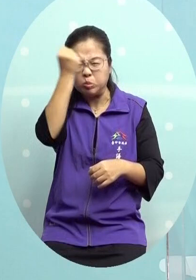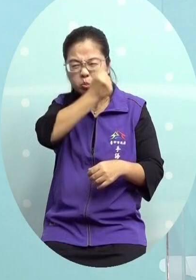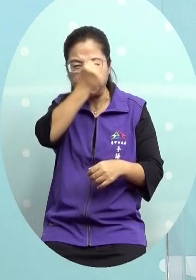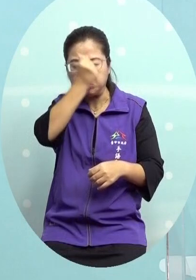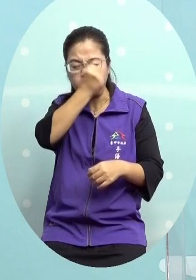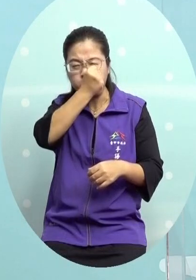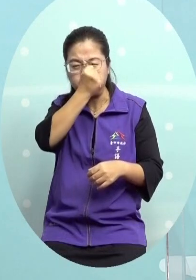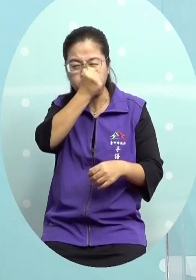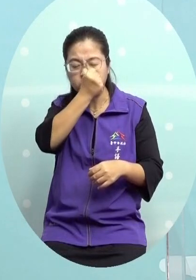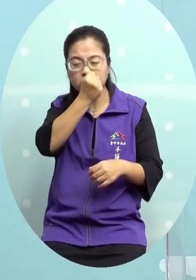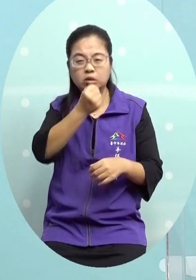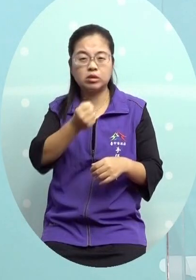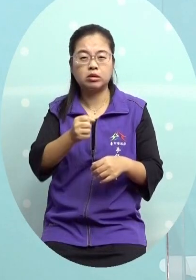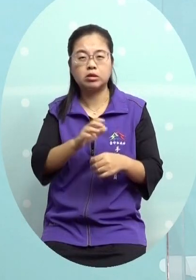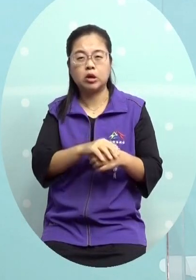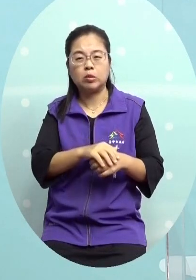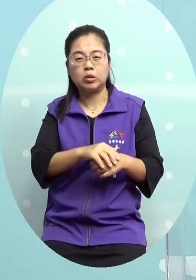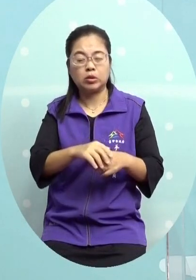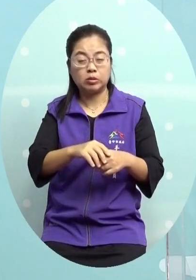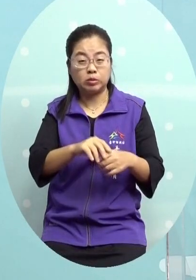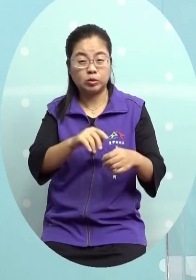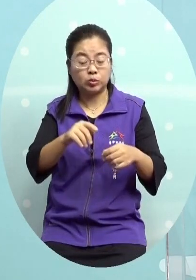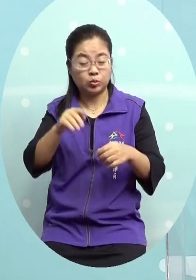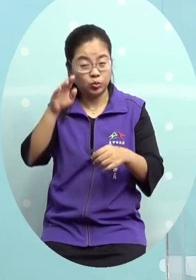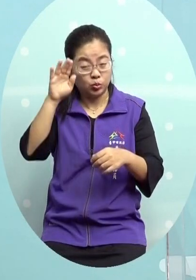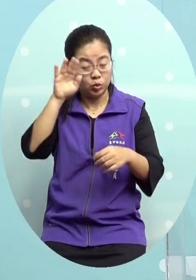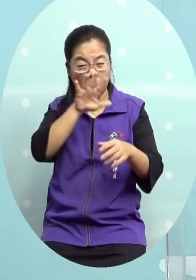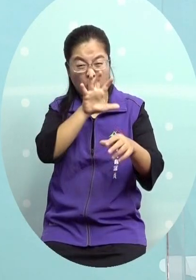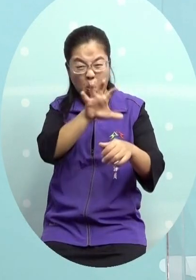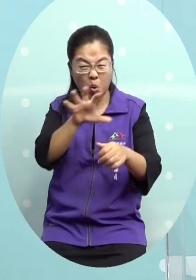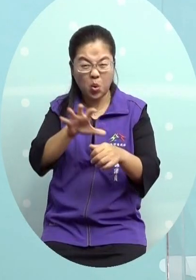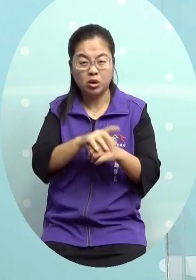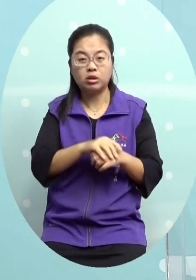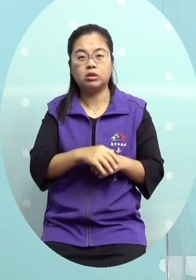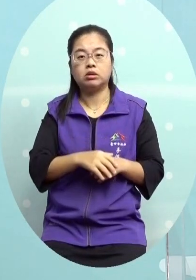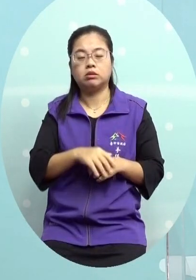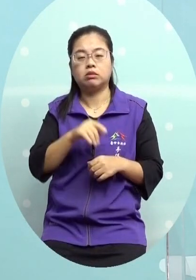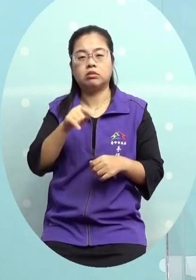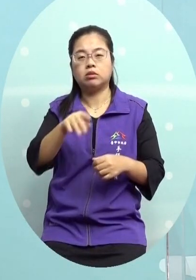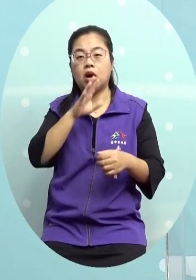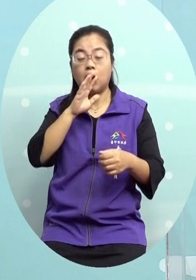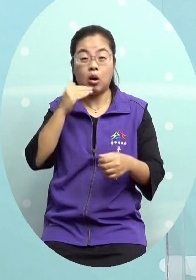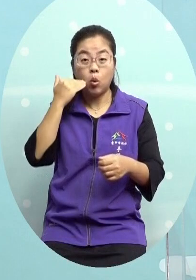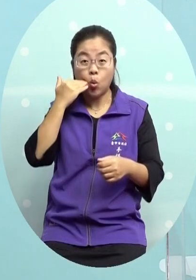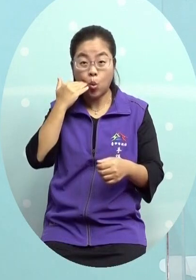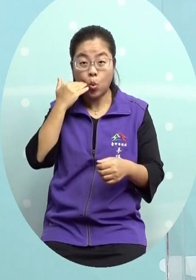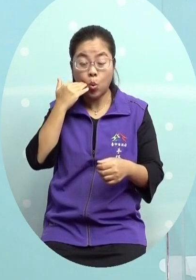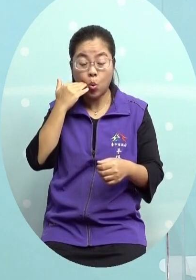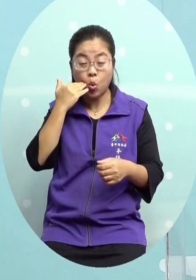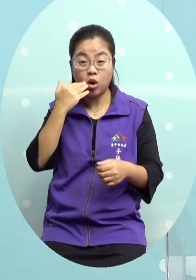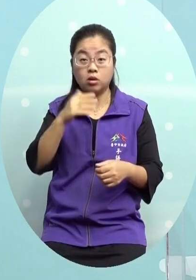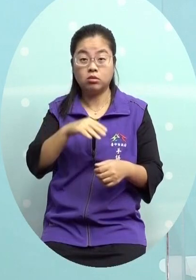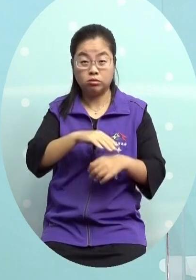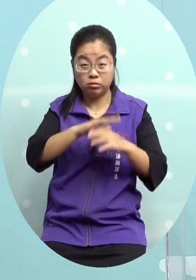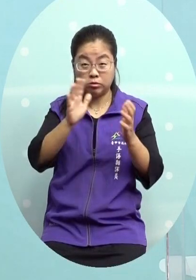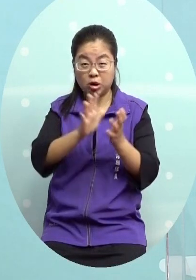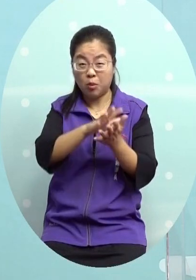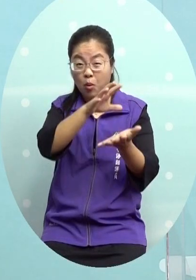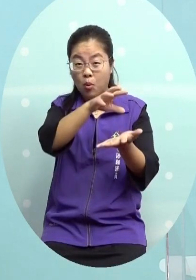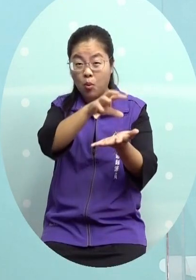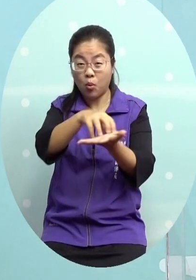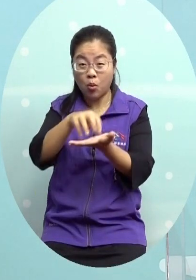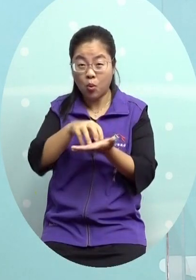攻击。假设所指涉的这些攻击都是证据，都是他们所指称的，